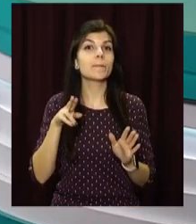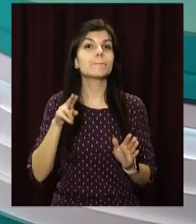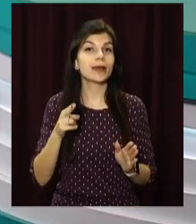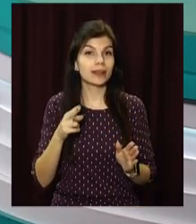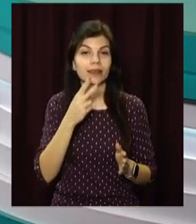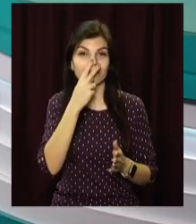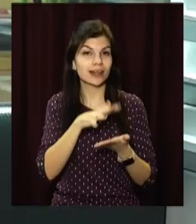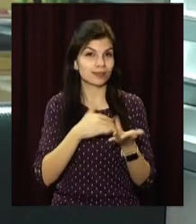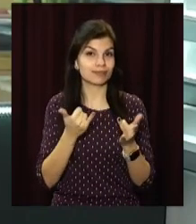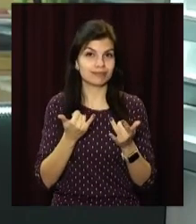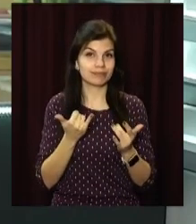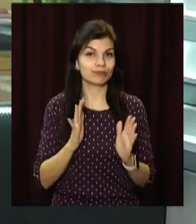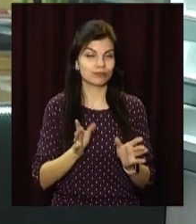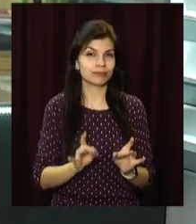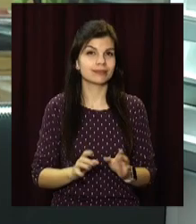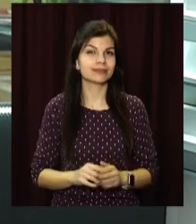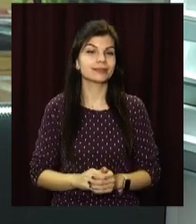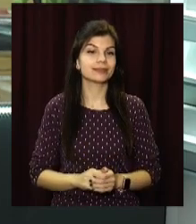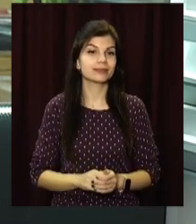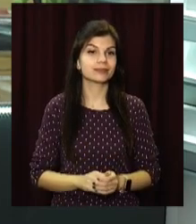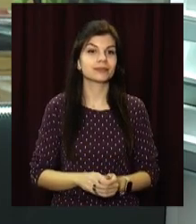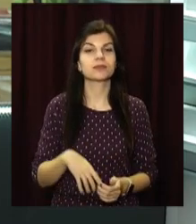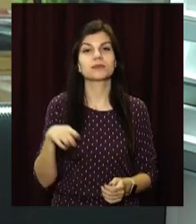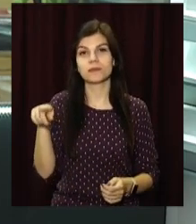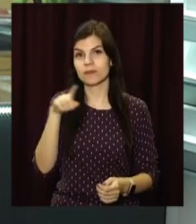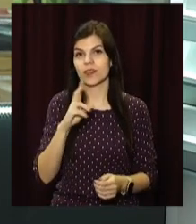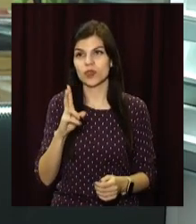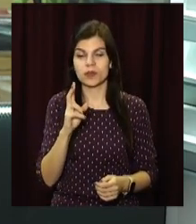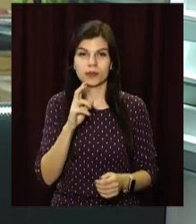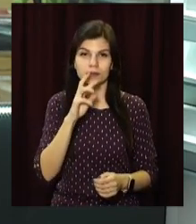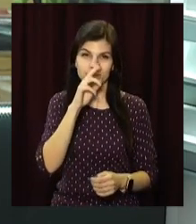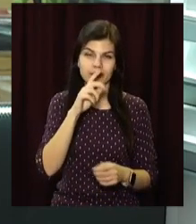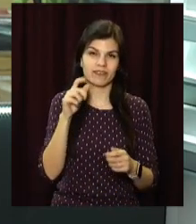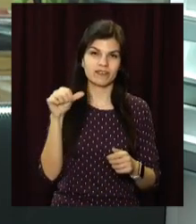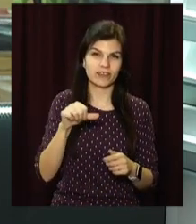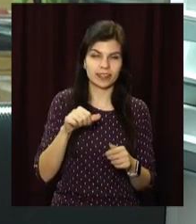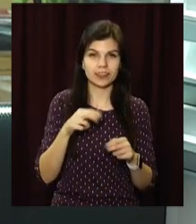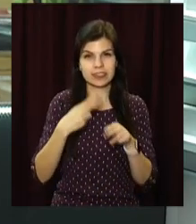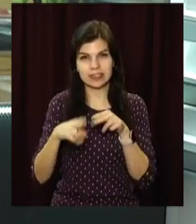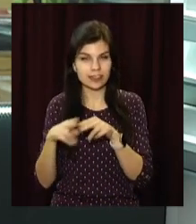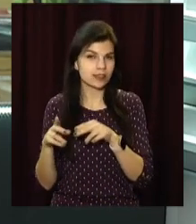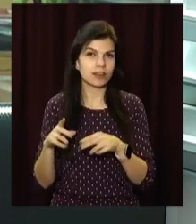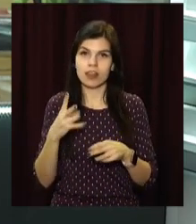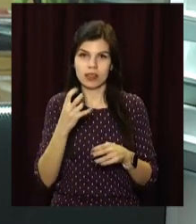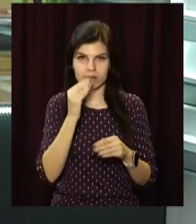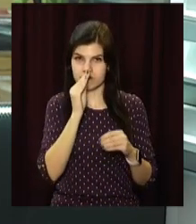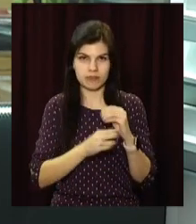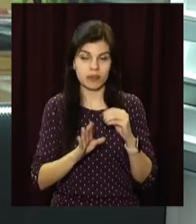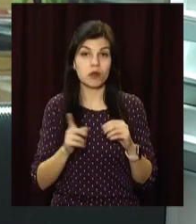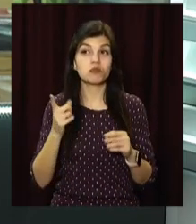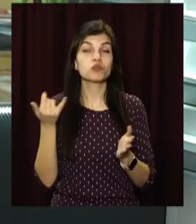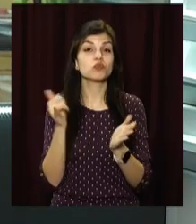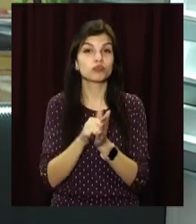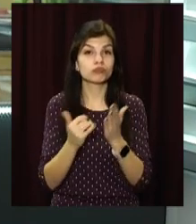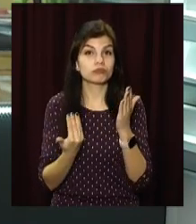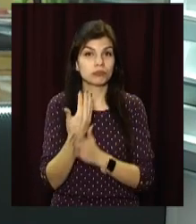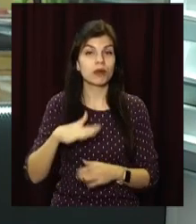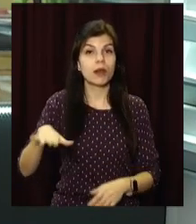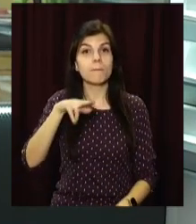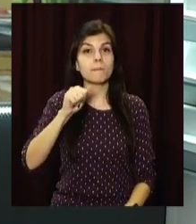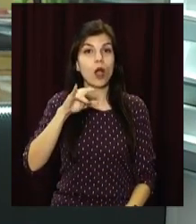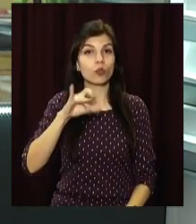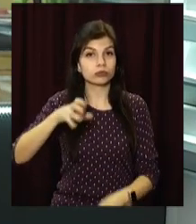п'ятниці дивіться далі. Зловмисникам не сховатися. У Дніпрі на житловому масиві Пару з'явилися камери зовнішнього